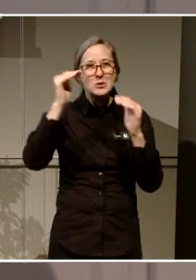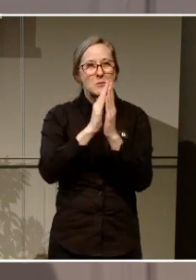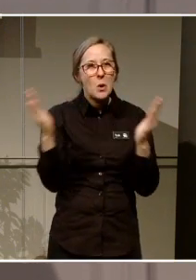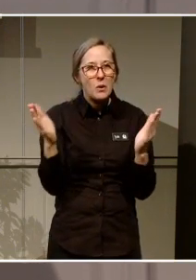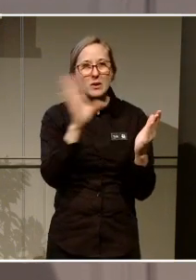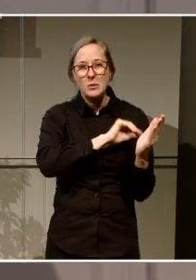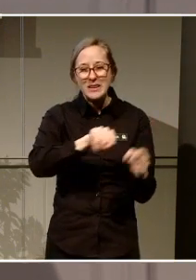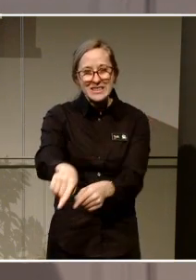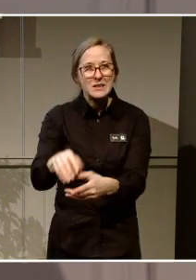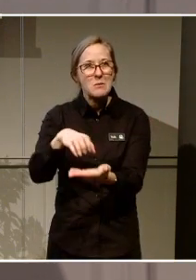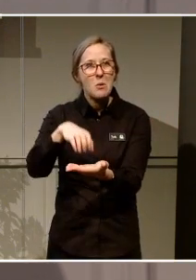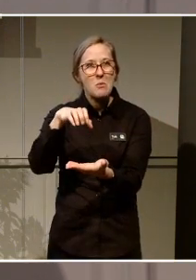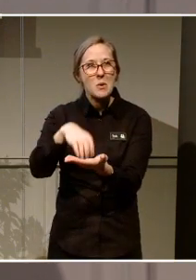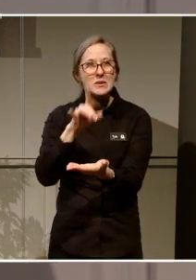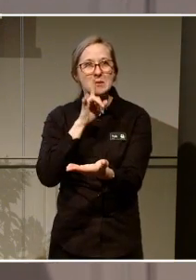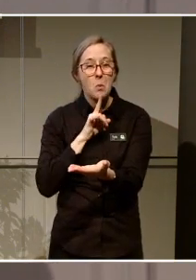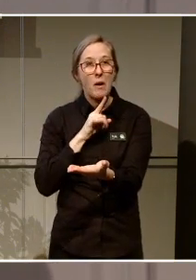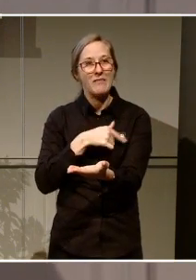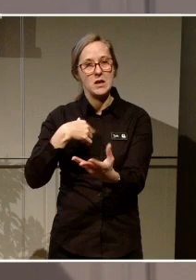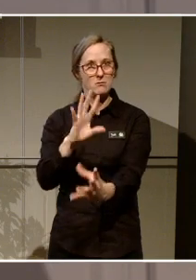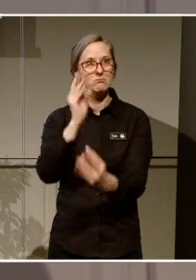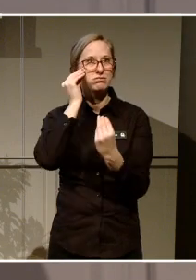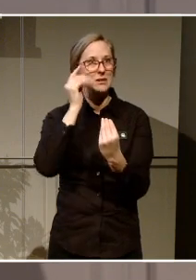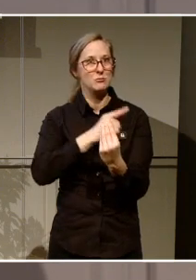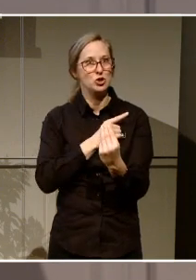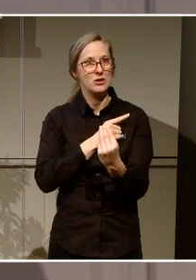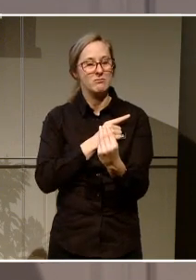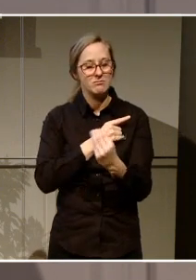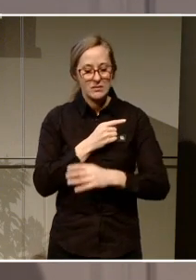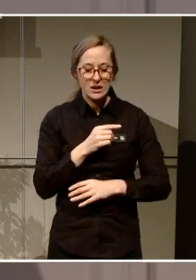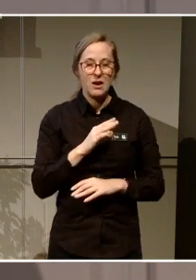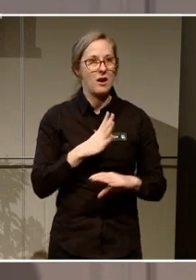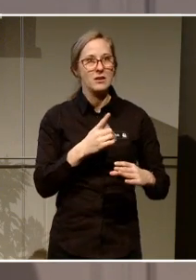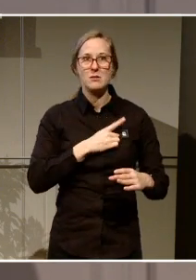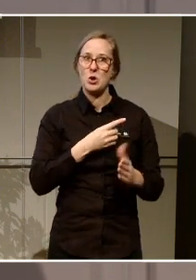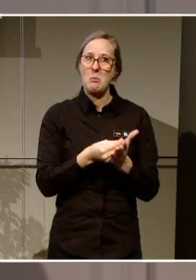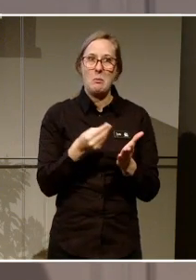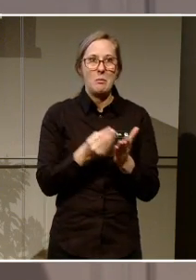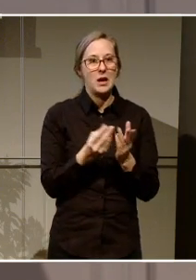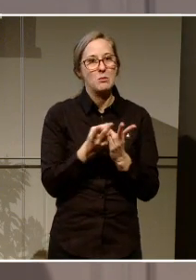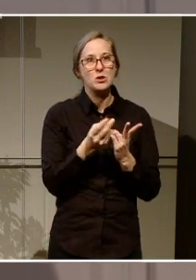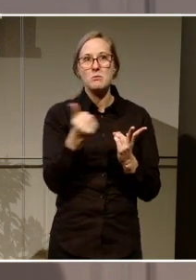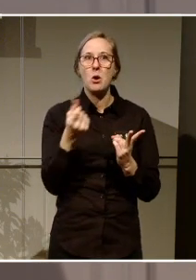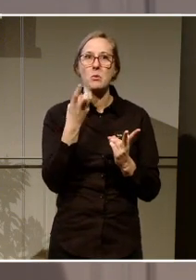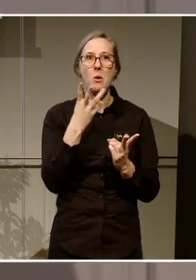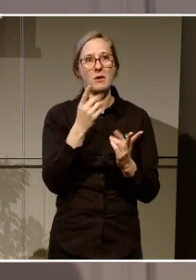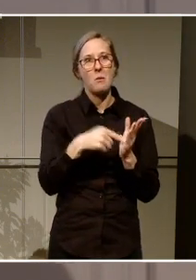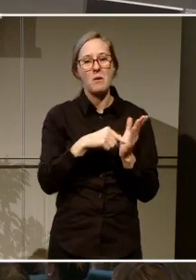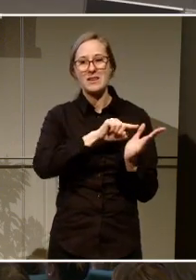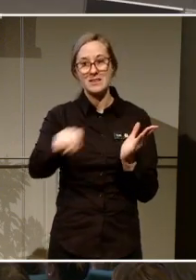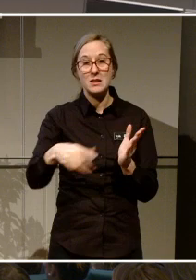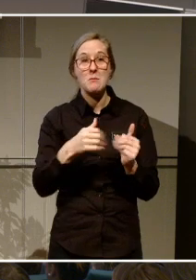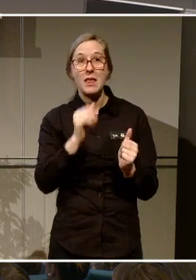mycket konkreta praktiska problem. Tyvärr hade vi bara pengar för ett par såna här resor. Men Björn som jobbar på